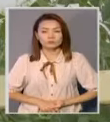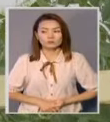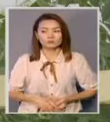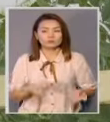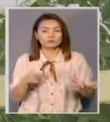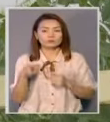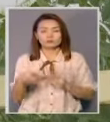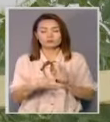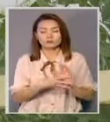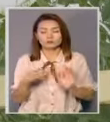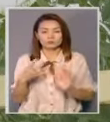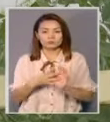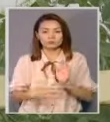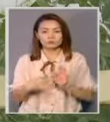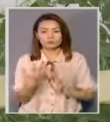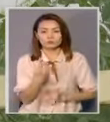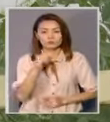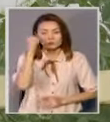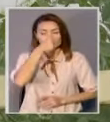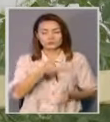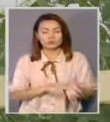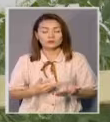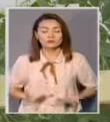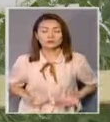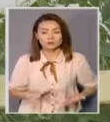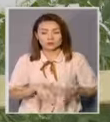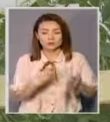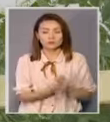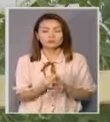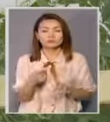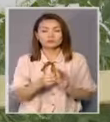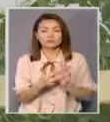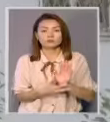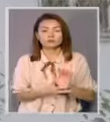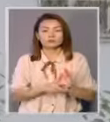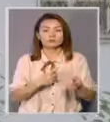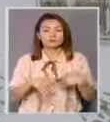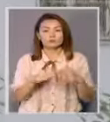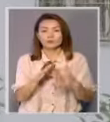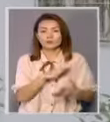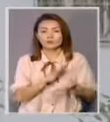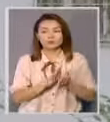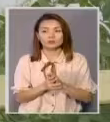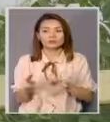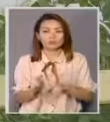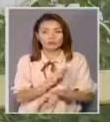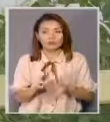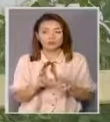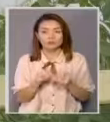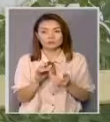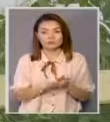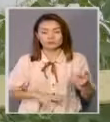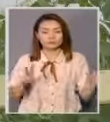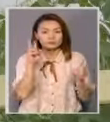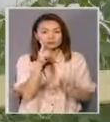Переехала в 1991 году, с тех пор живу. В 2018 в нашем доме был проведен ремонт. Теперь